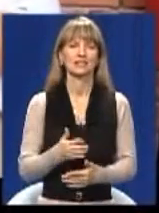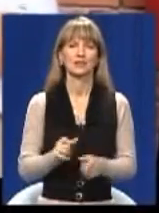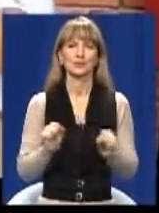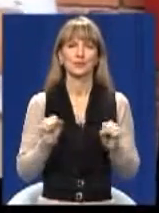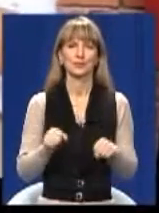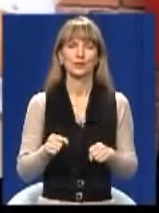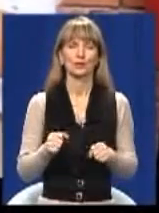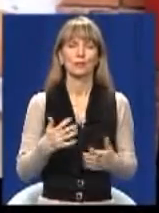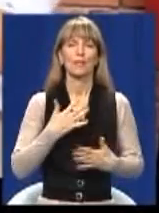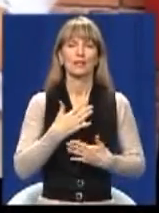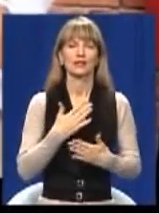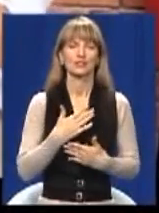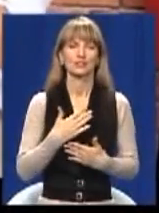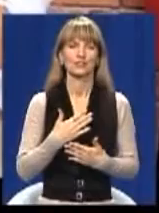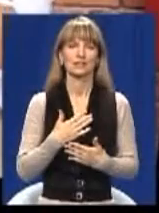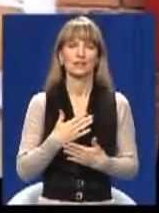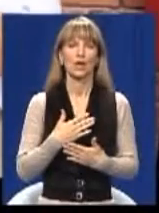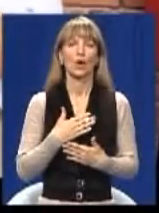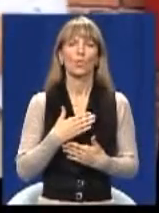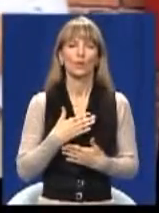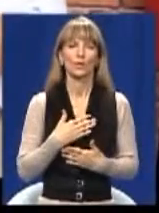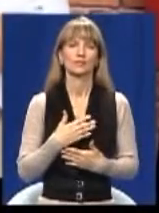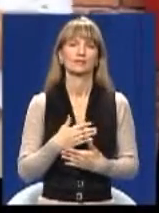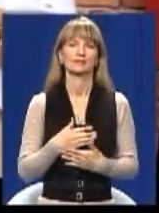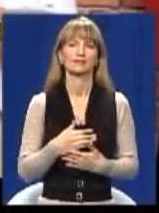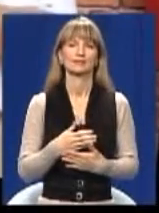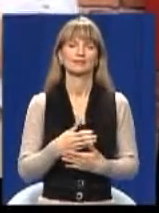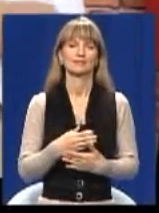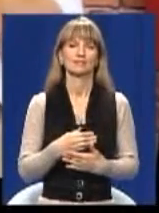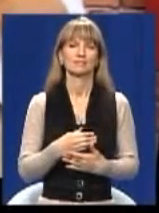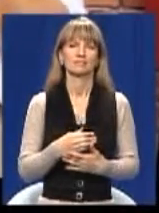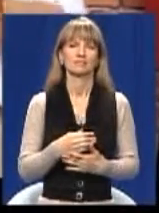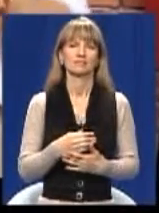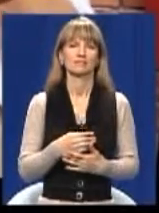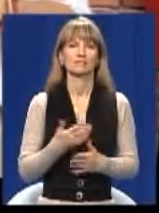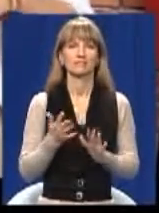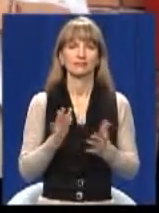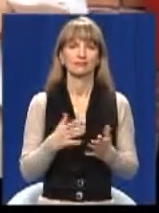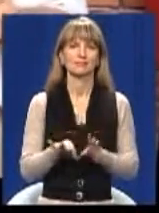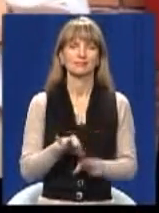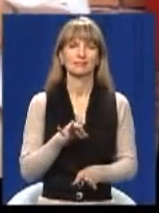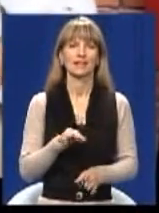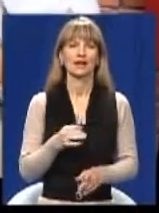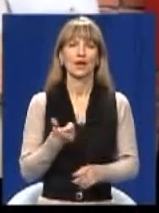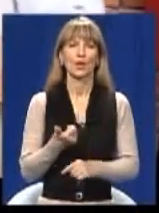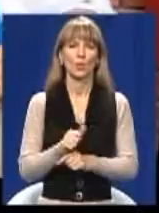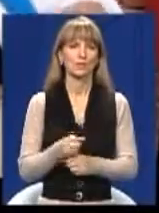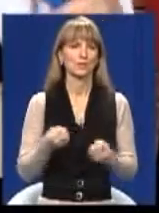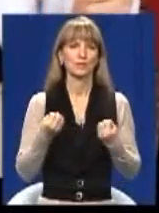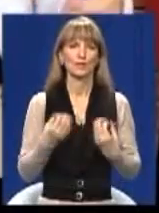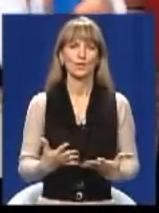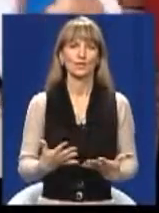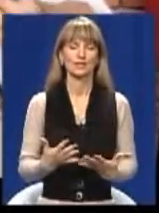Мабуть, подмухати туди. Ну, давайте спробуємо. Ну, щось не дуже музика виходить. Насправді все дуже-дуже просто.